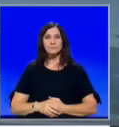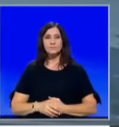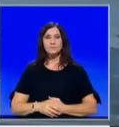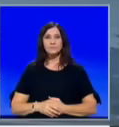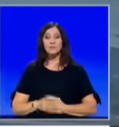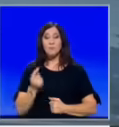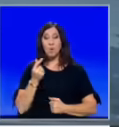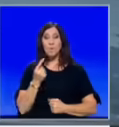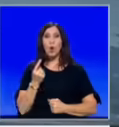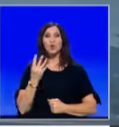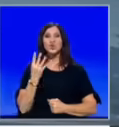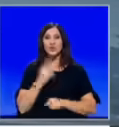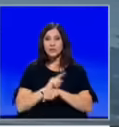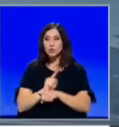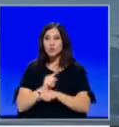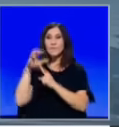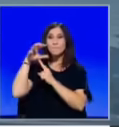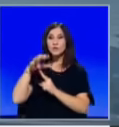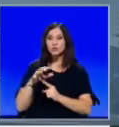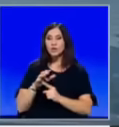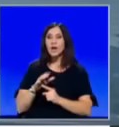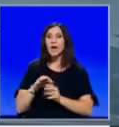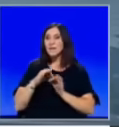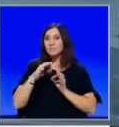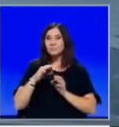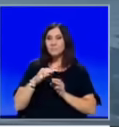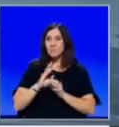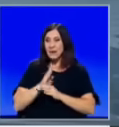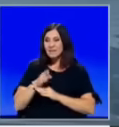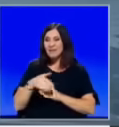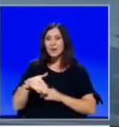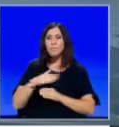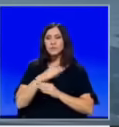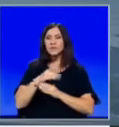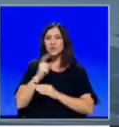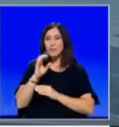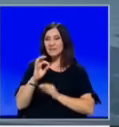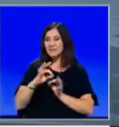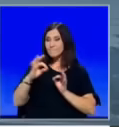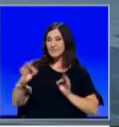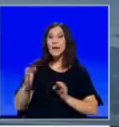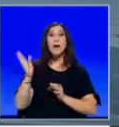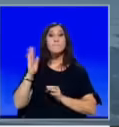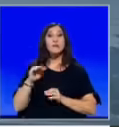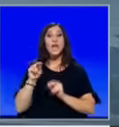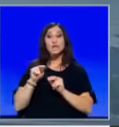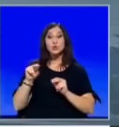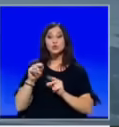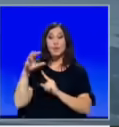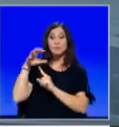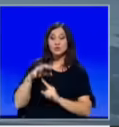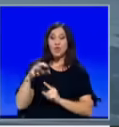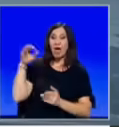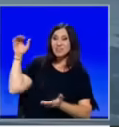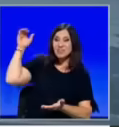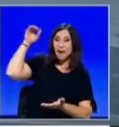За по-малко от 4 секунди парашутът изминава последните 150 метра преди инструкторът и парашутистът да се сгромолясат върху предницата на